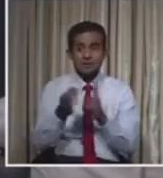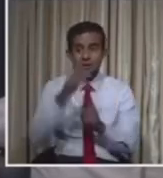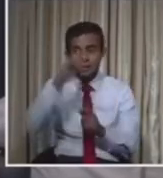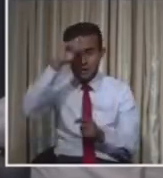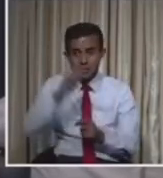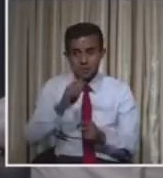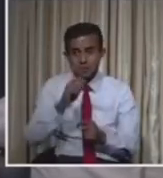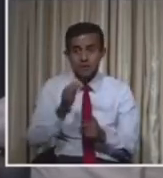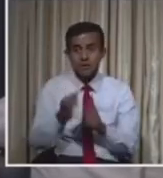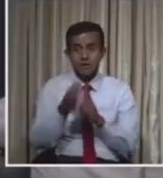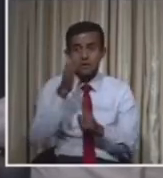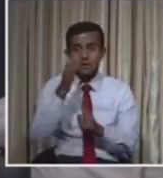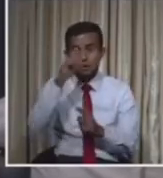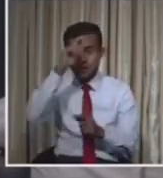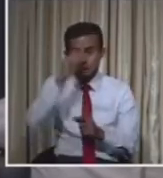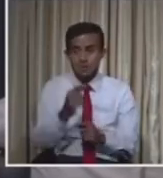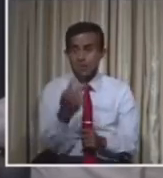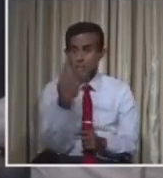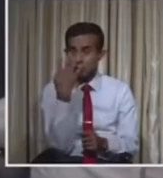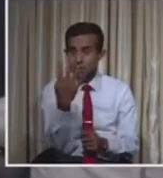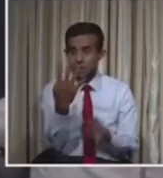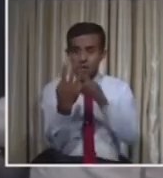කියන ජනාධිපතිවරු